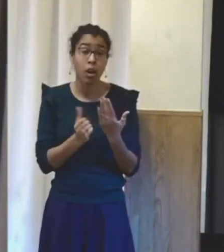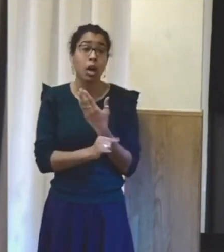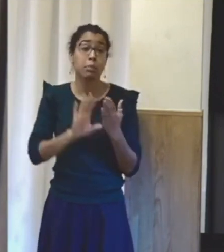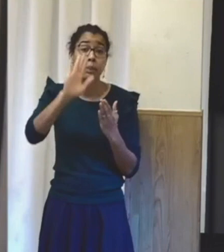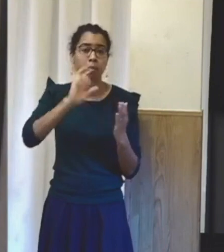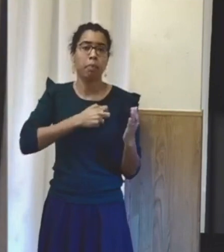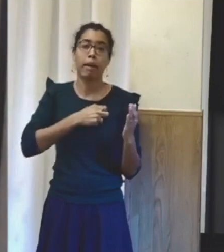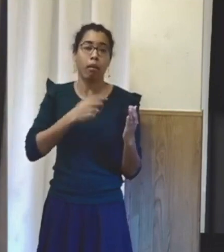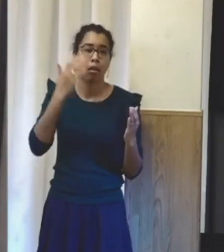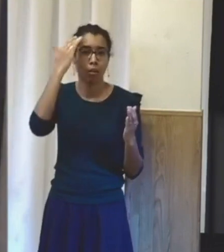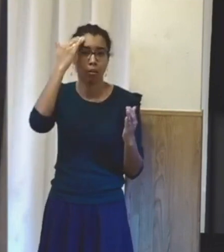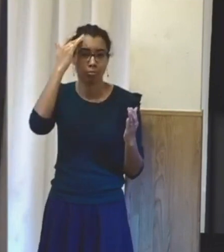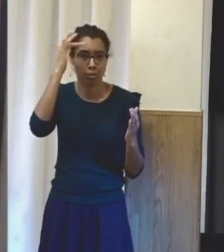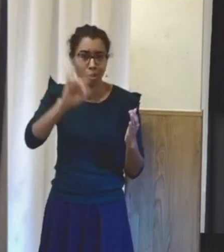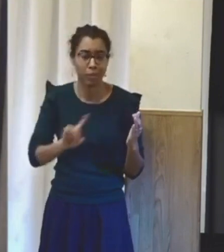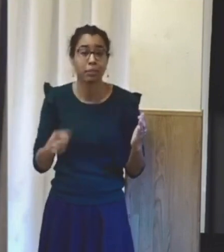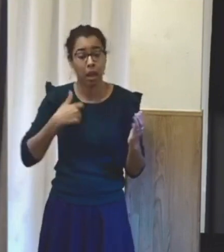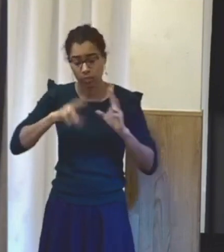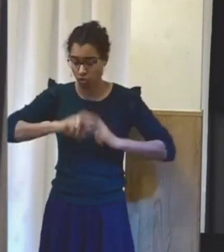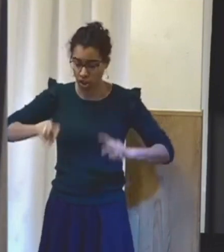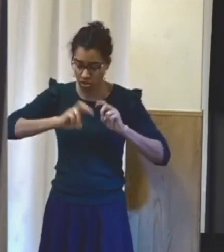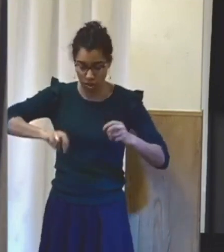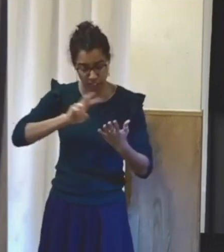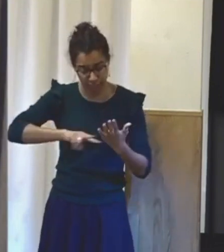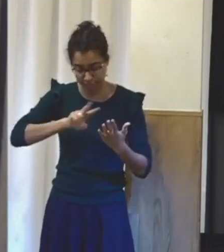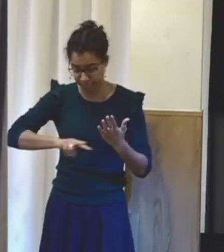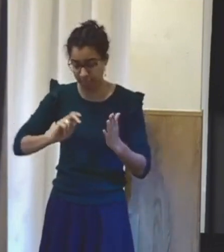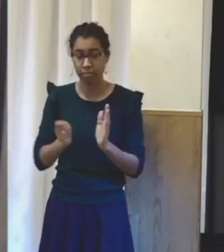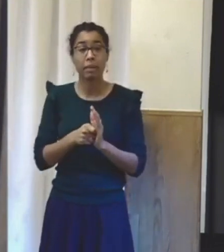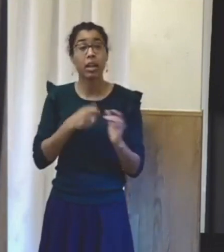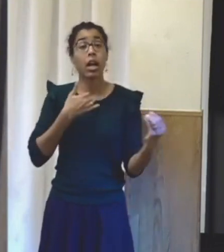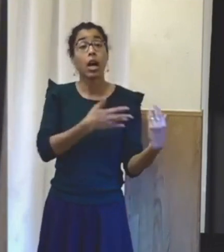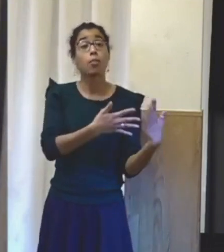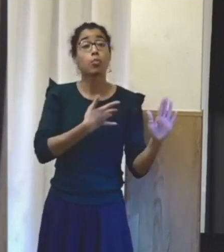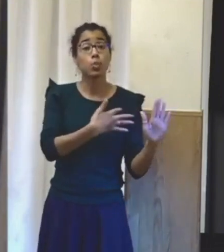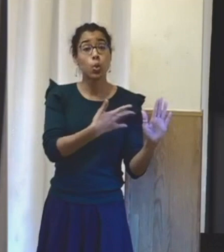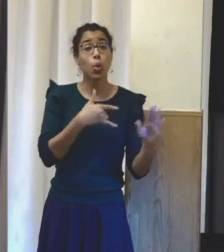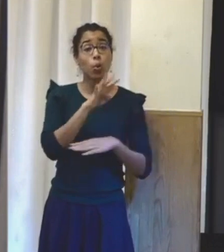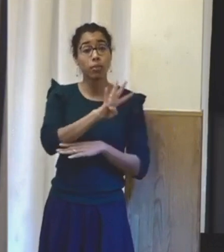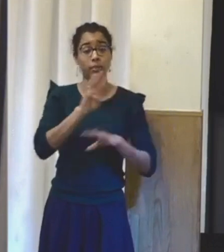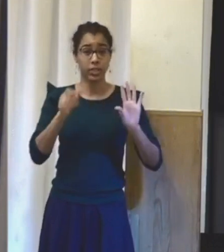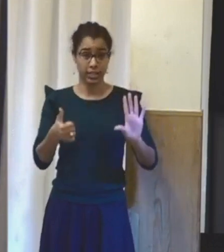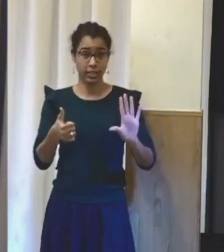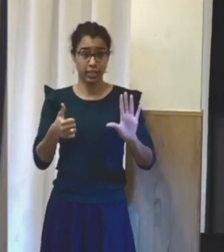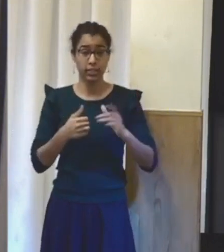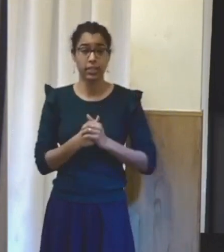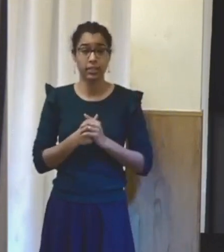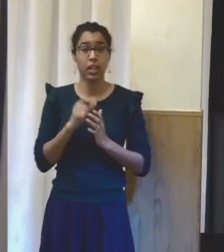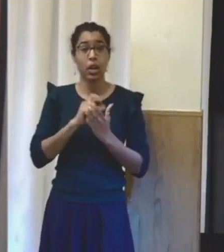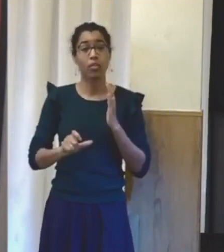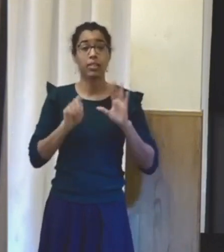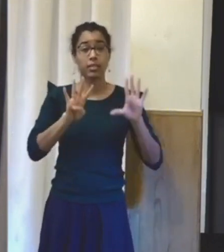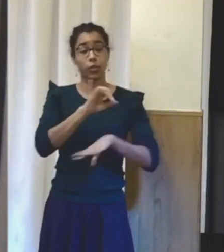cœur. Et j'ai été chercher. Et j'ai vu que c'était dans le psaume 46, au verset